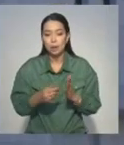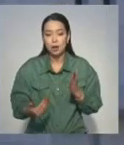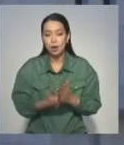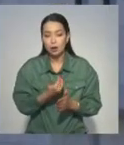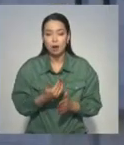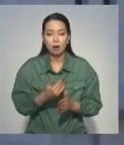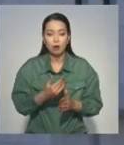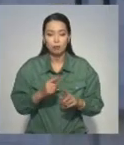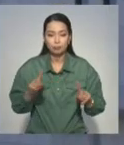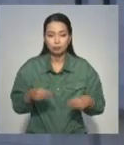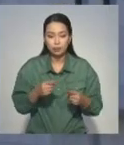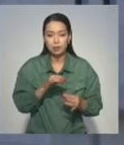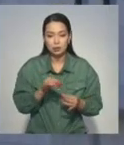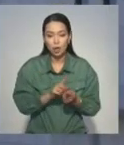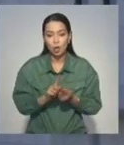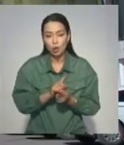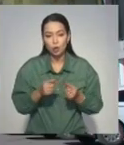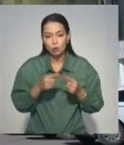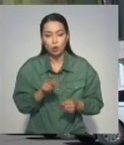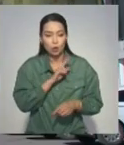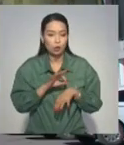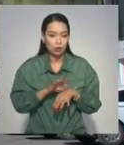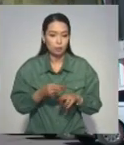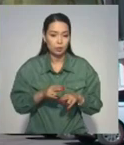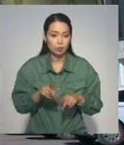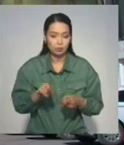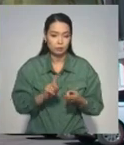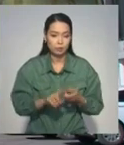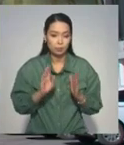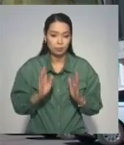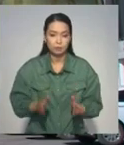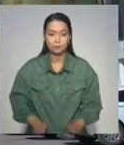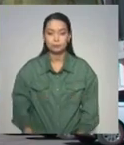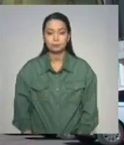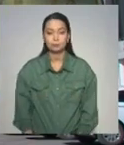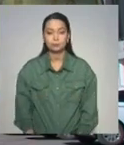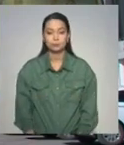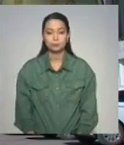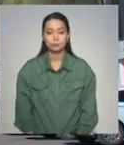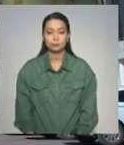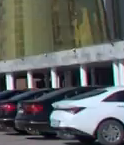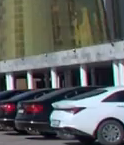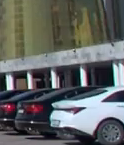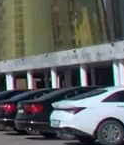жасақтау, реформалардың нақты жүзеге асуы да осыған байланысты болмақ. Бекболат Сатуов, Бауыржан Жолдыбалин, Астана Таймс.